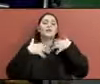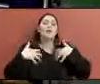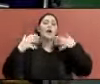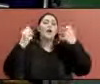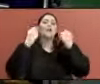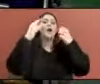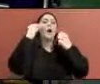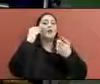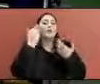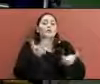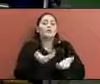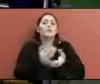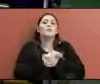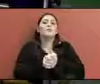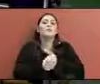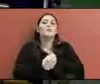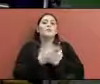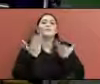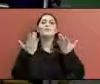nasıl